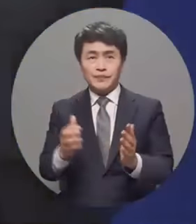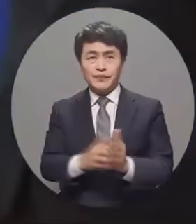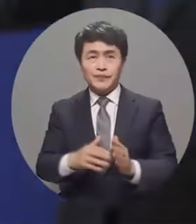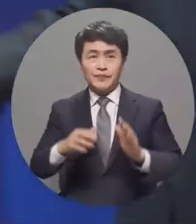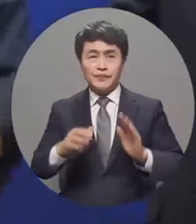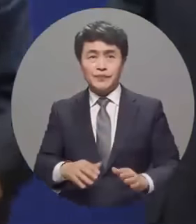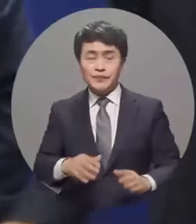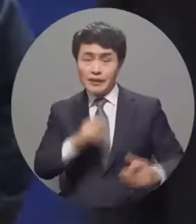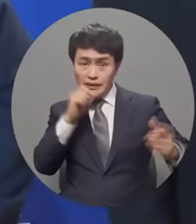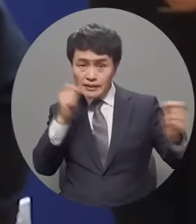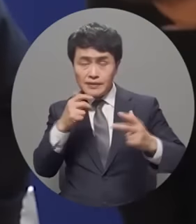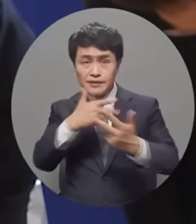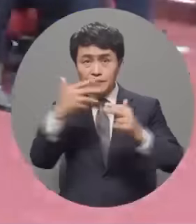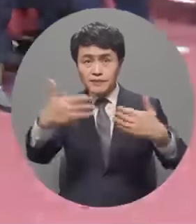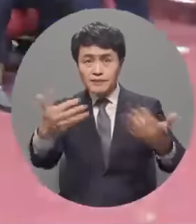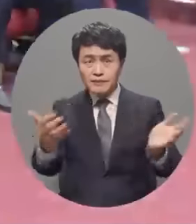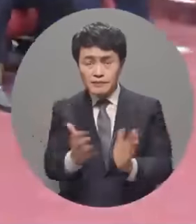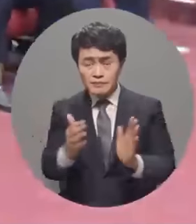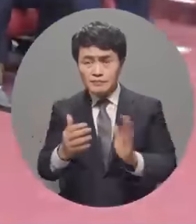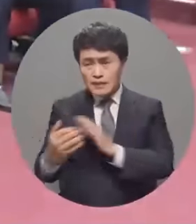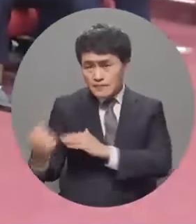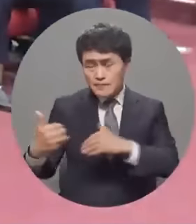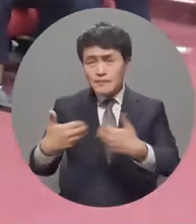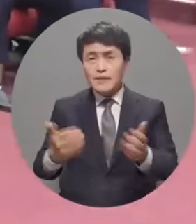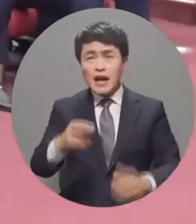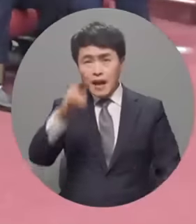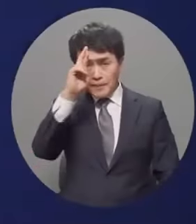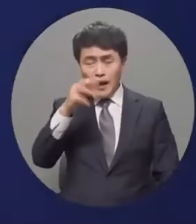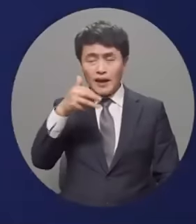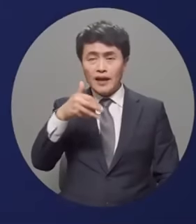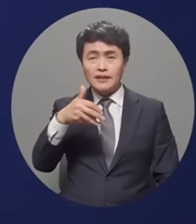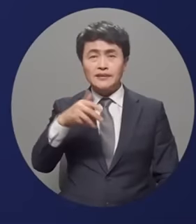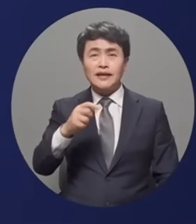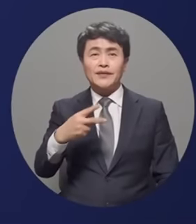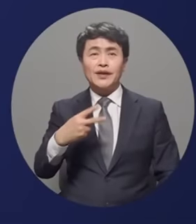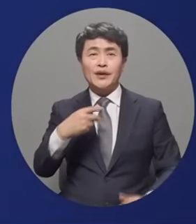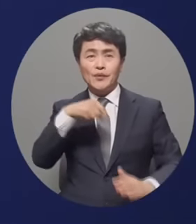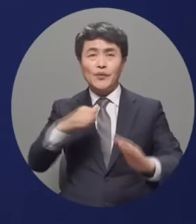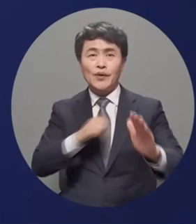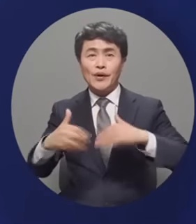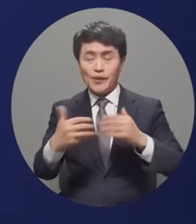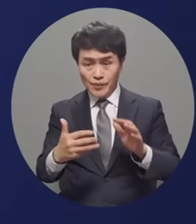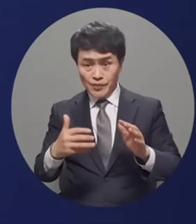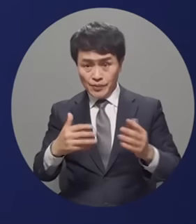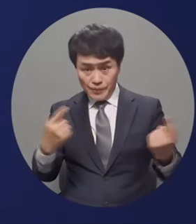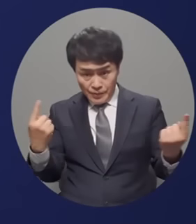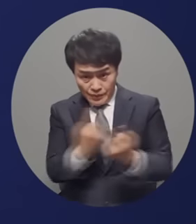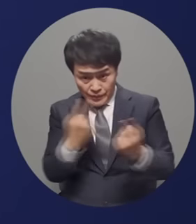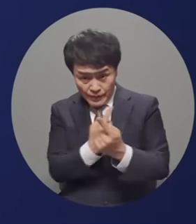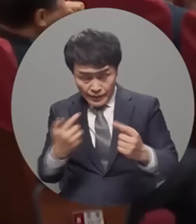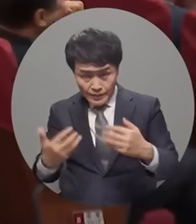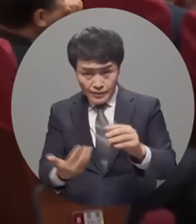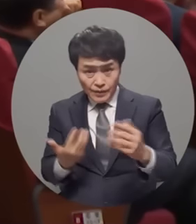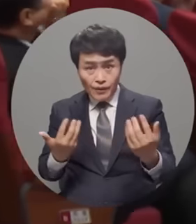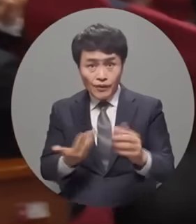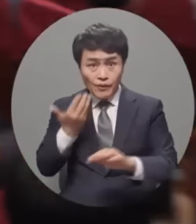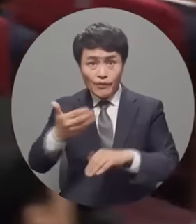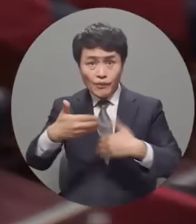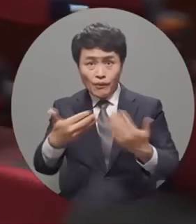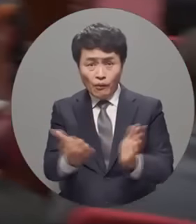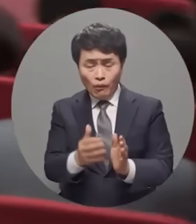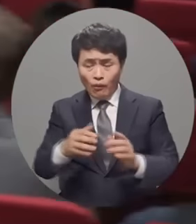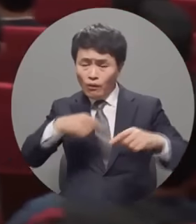친 이재명계에서도 강성으로 손꼽히는 박찬대 원내대표는 개혁 과제를 속도감 있게 처리해 정치